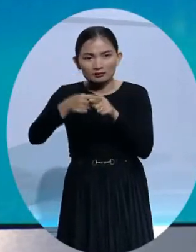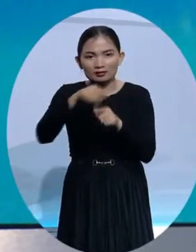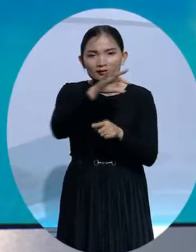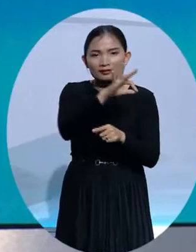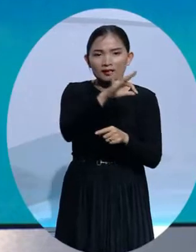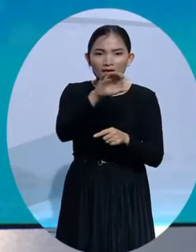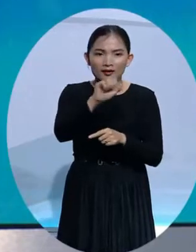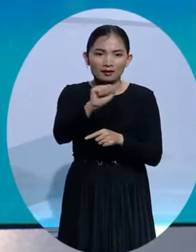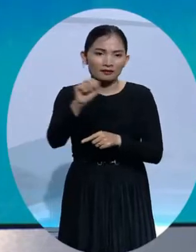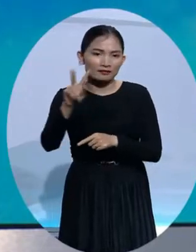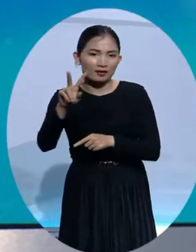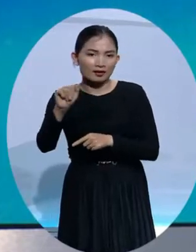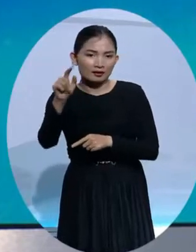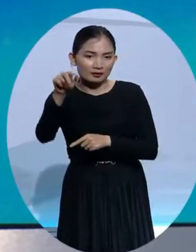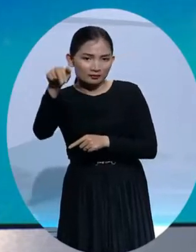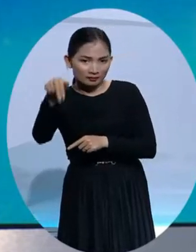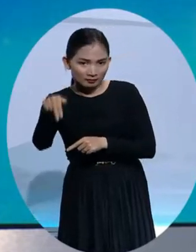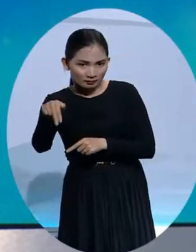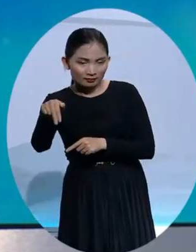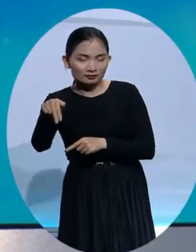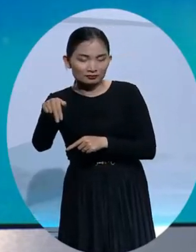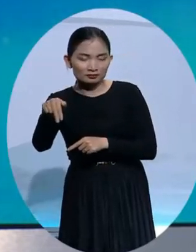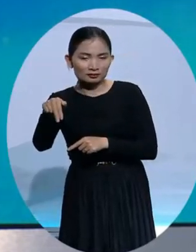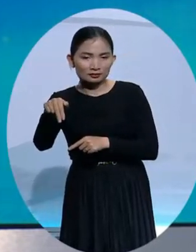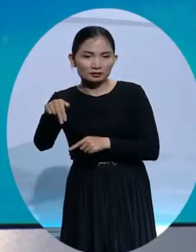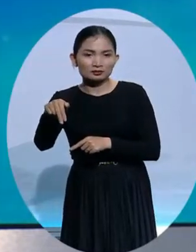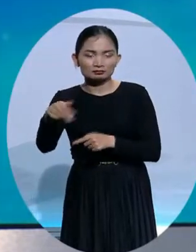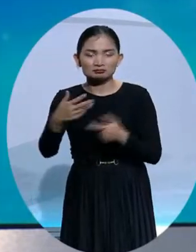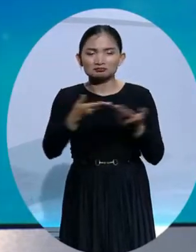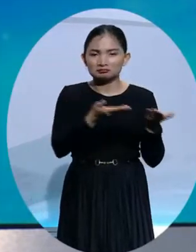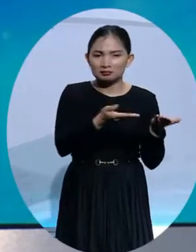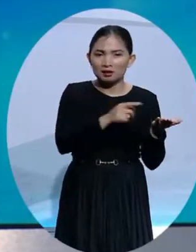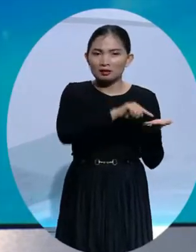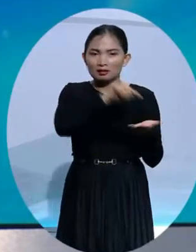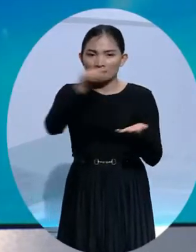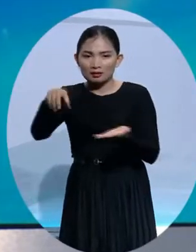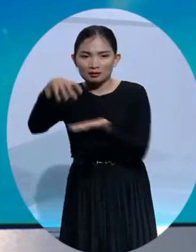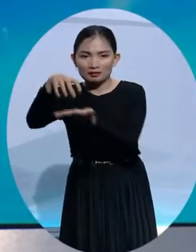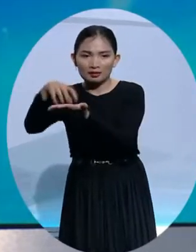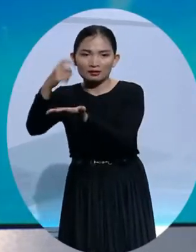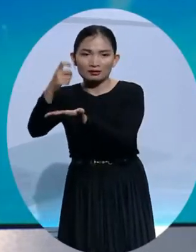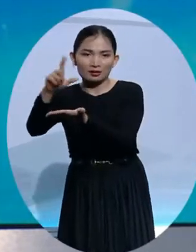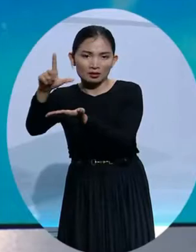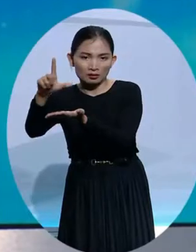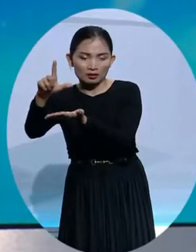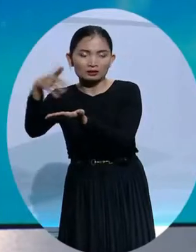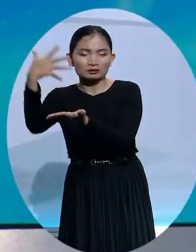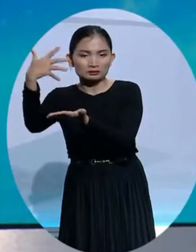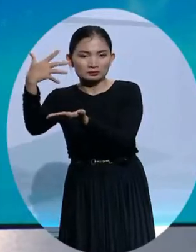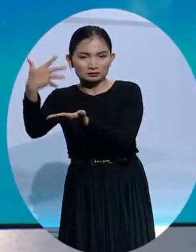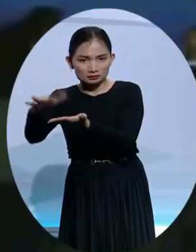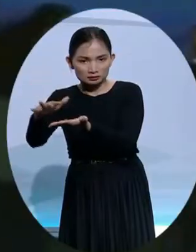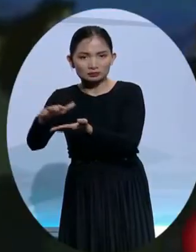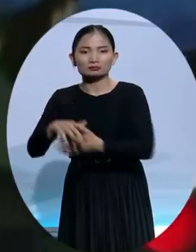mình, thì Bộ Ngoại giao Trung Quốc đã ra tuyên bố về chuyến đi đến đảo Đài Loan, Trung Quốc của Chủ tịch Hạ viện Mỹ.